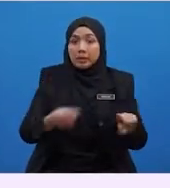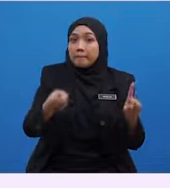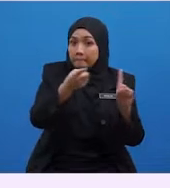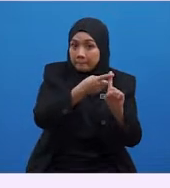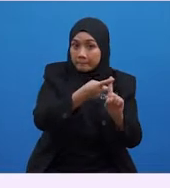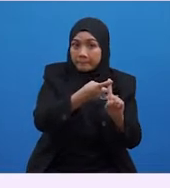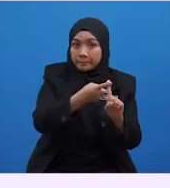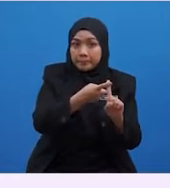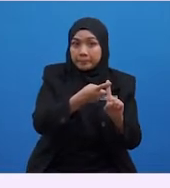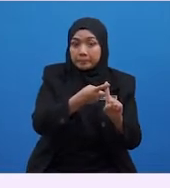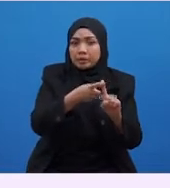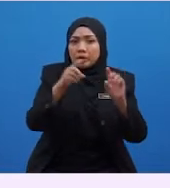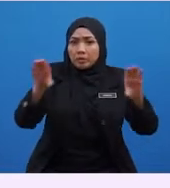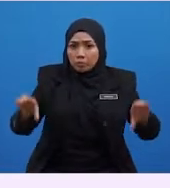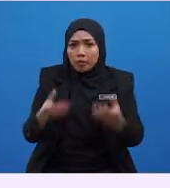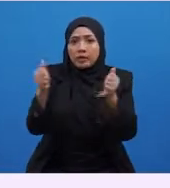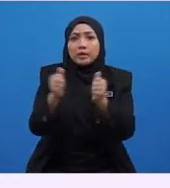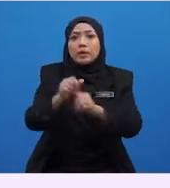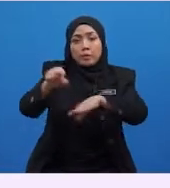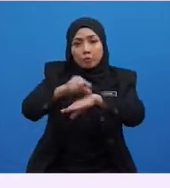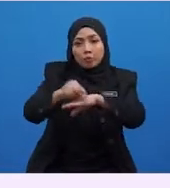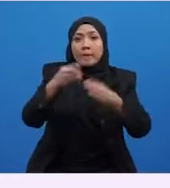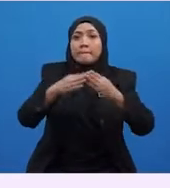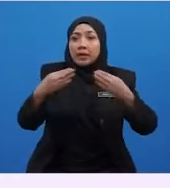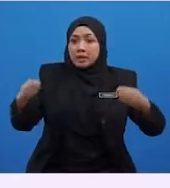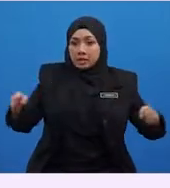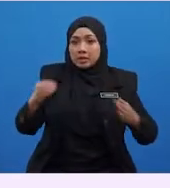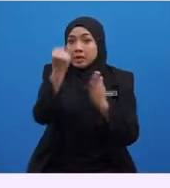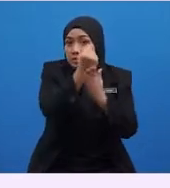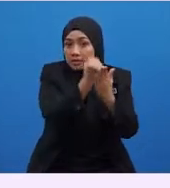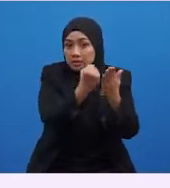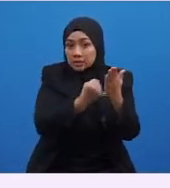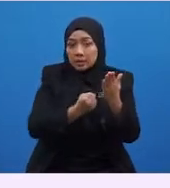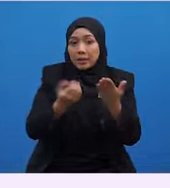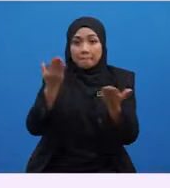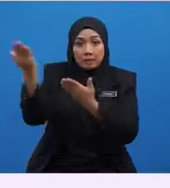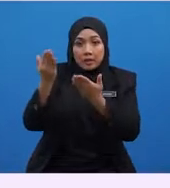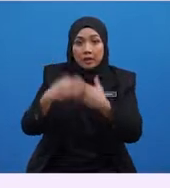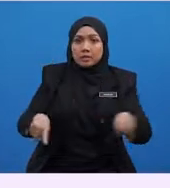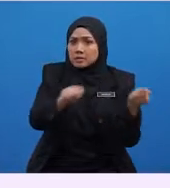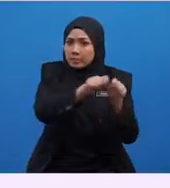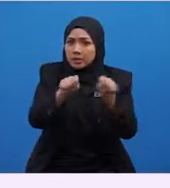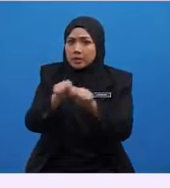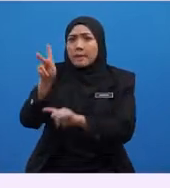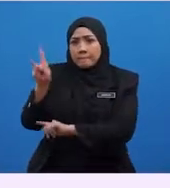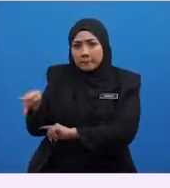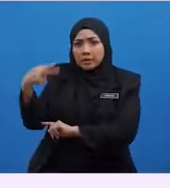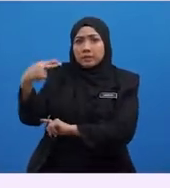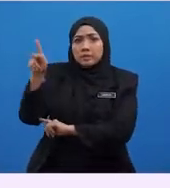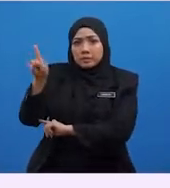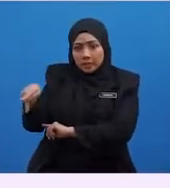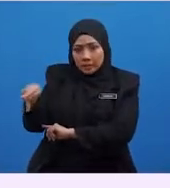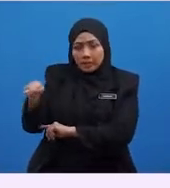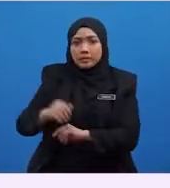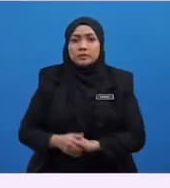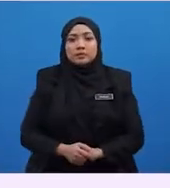Pertama, dibina dengan menggunakan bahasa penskripan pelayan seperti bahasa PHP, ASP dan